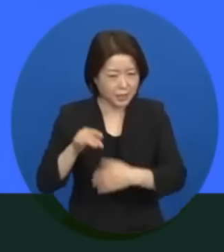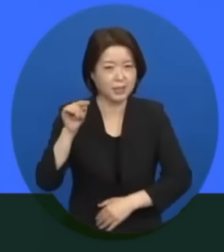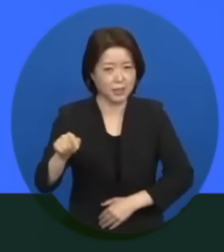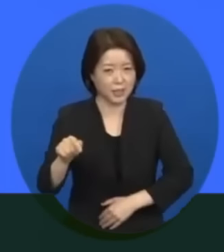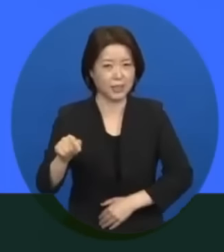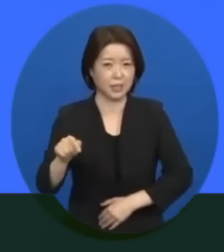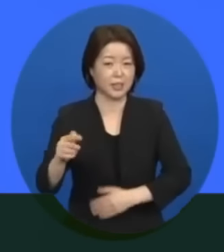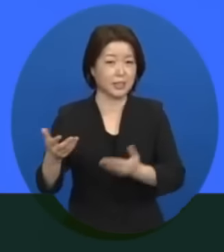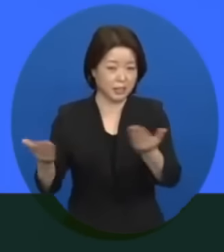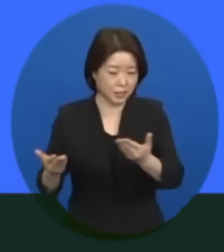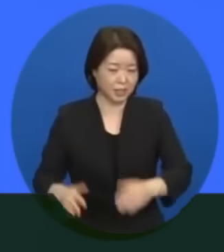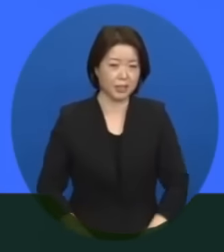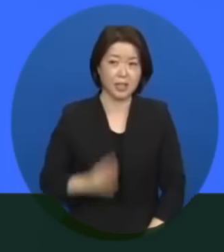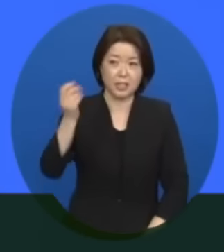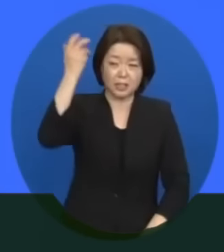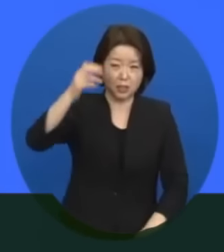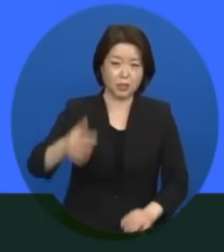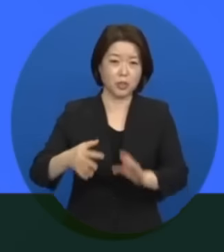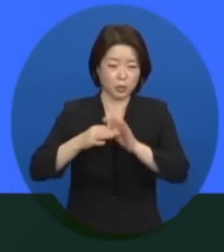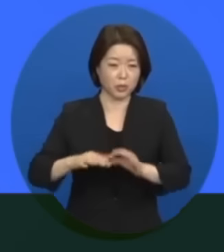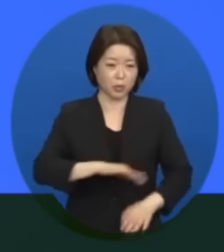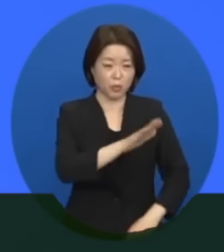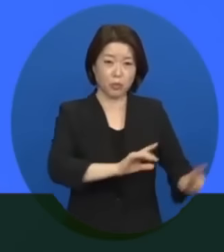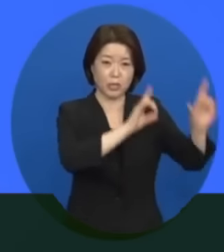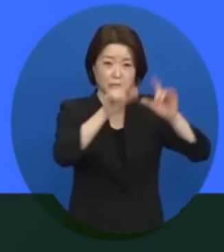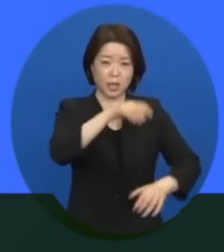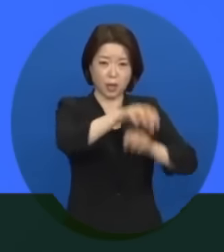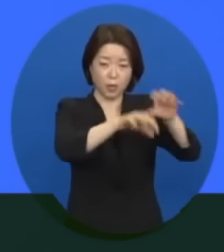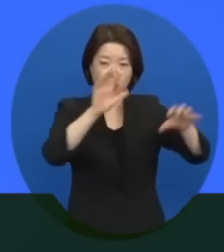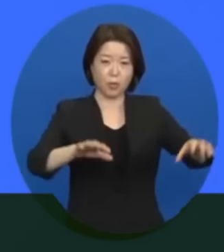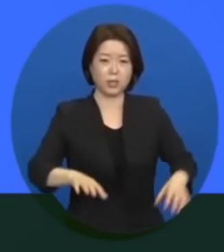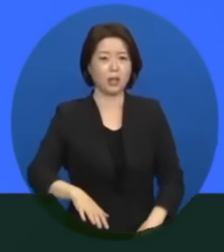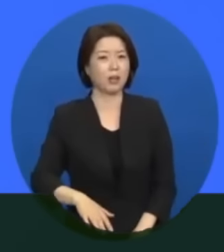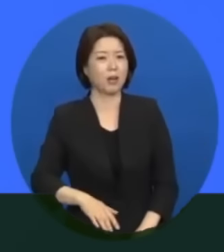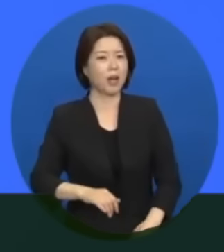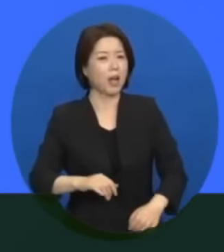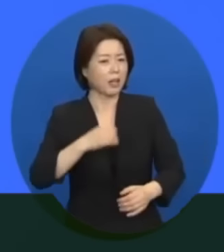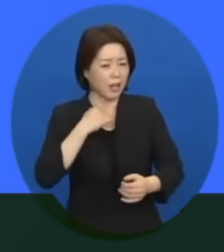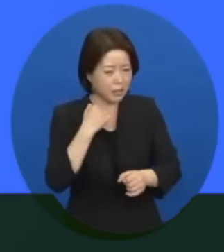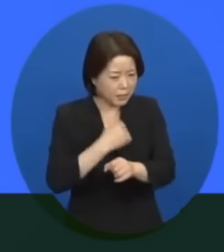성령을 통해서 지금 우리가 우리 삶의 현장에서 하기를 원하신다는